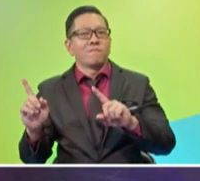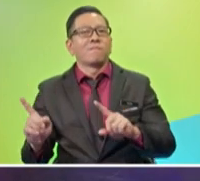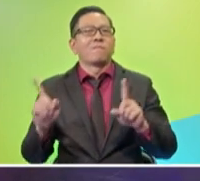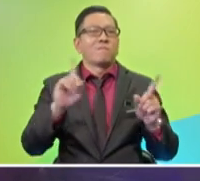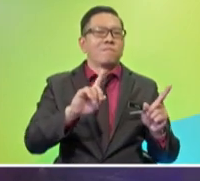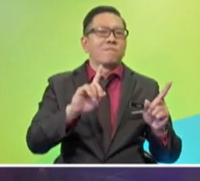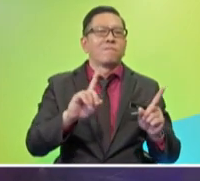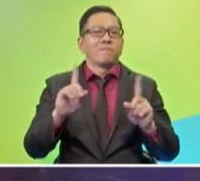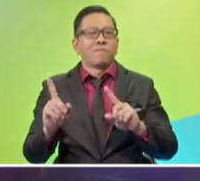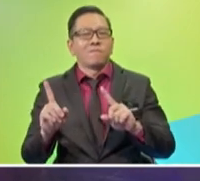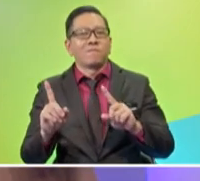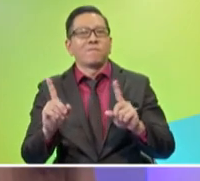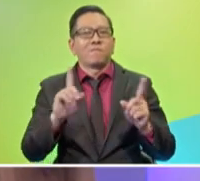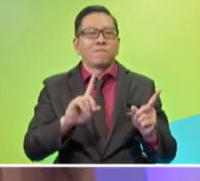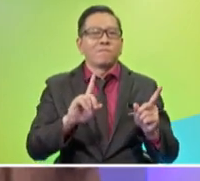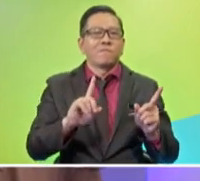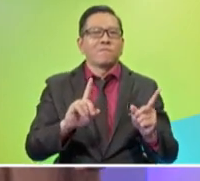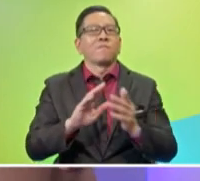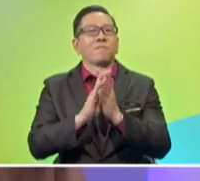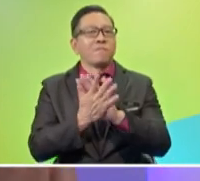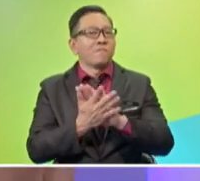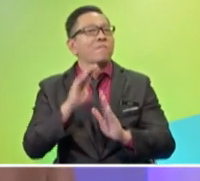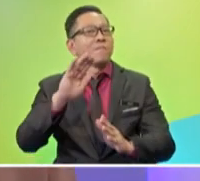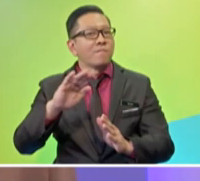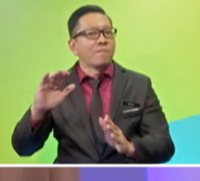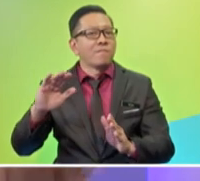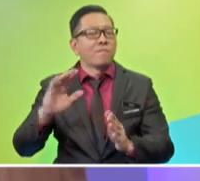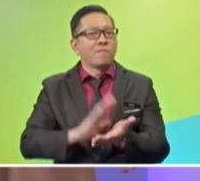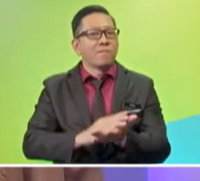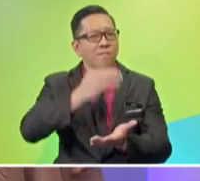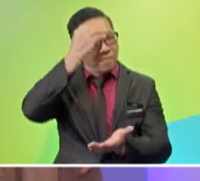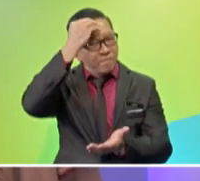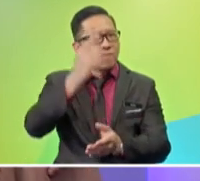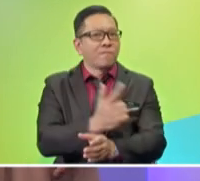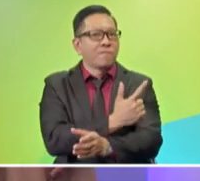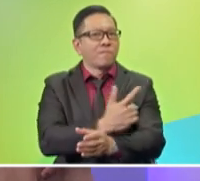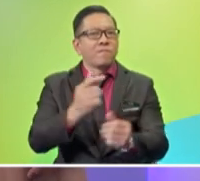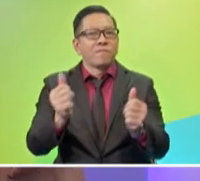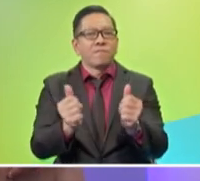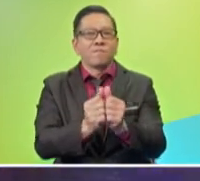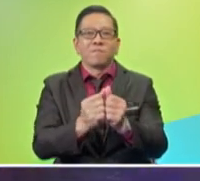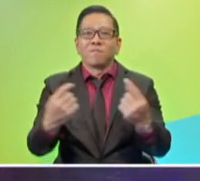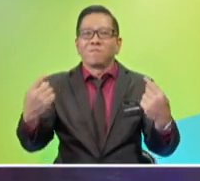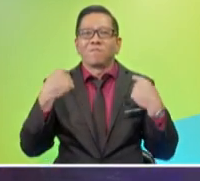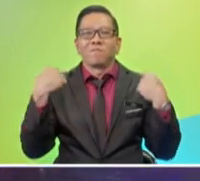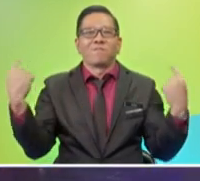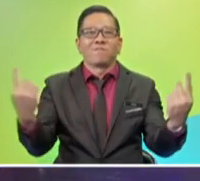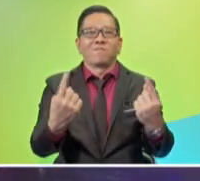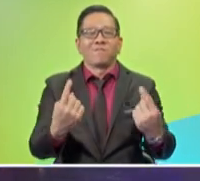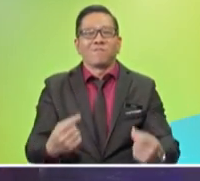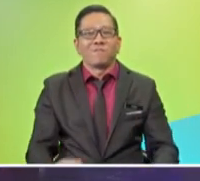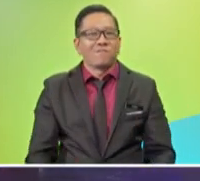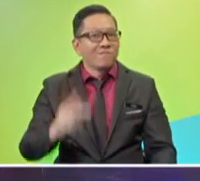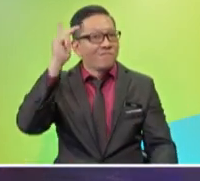Okey. Jadi kita nak adik-adik untuk belajar lagu ini bersama-sama dengan kita nanti. Baiklah. Wah, adik